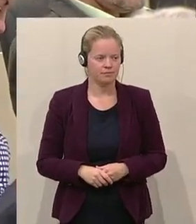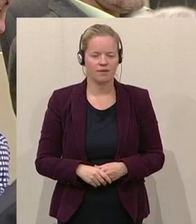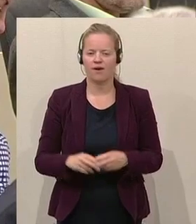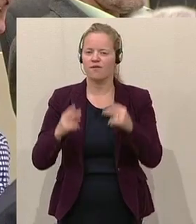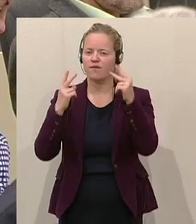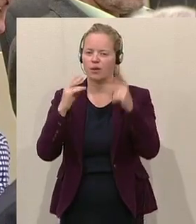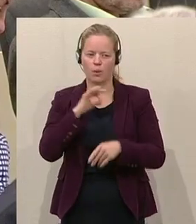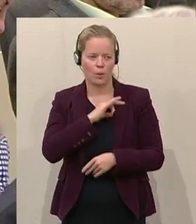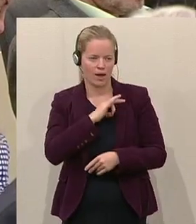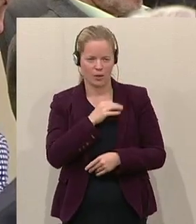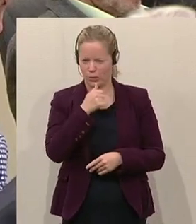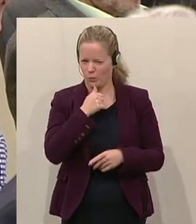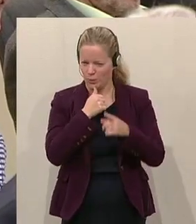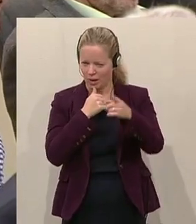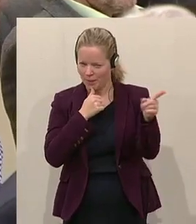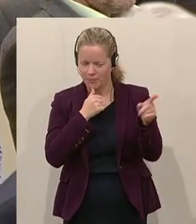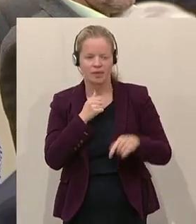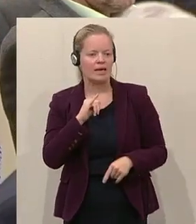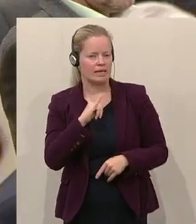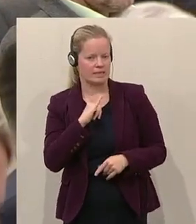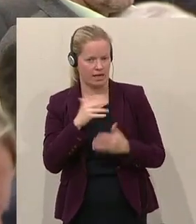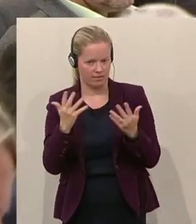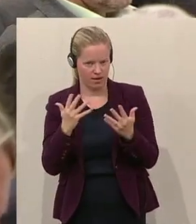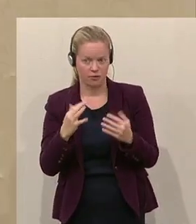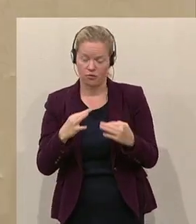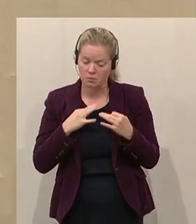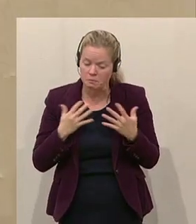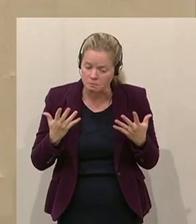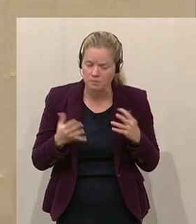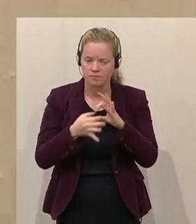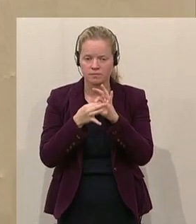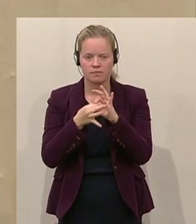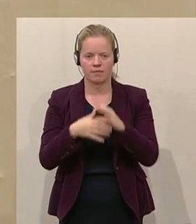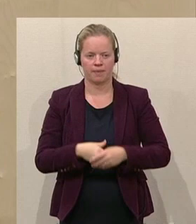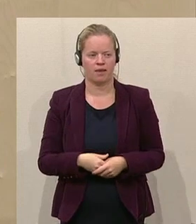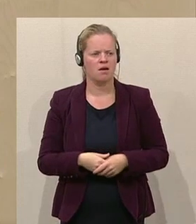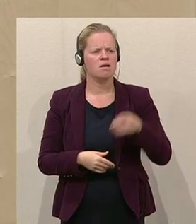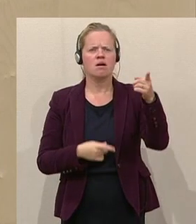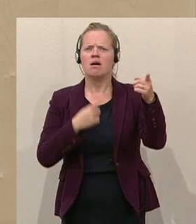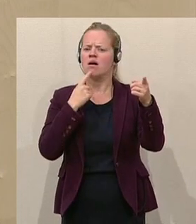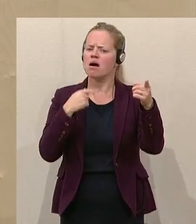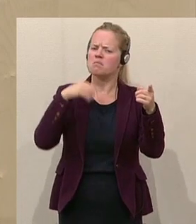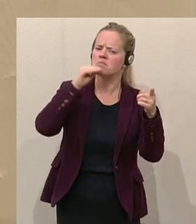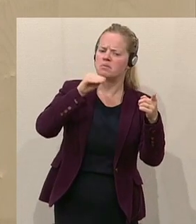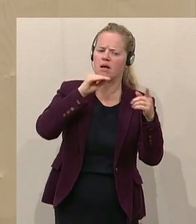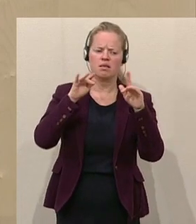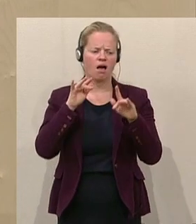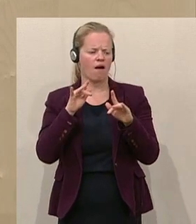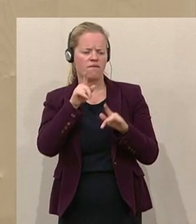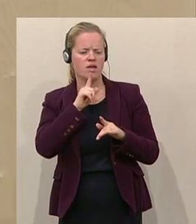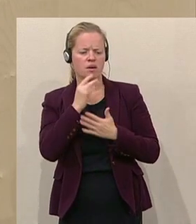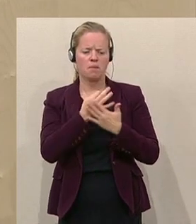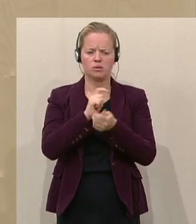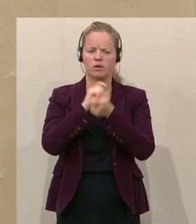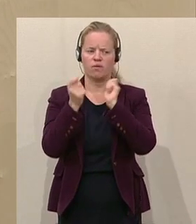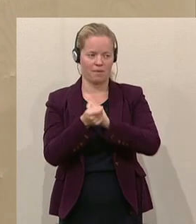Werte Kollegen von den Grünen, was ich auch noch interessant finde in dem Zusammenhang, muss ich sagen, ist, dass Sie bemängeln, dass es mangelnde Bildungsreformen gegeben hat. Da haben Sie natürlich recht. Nur